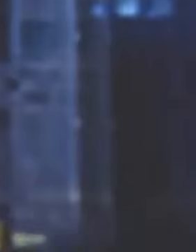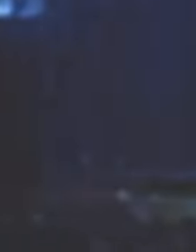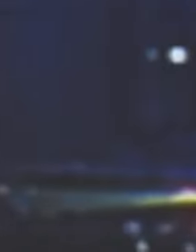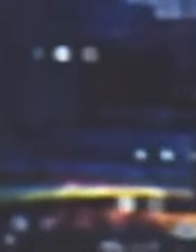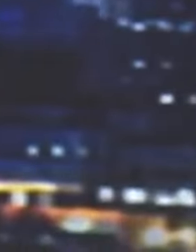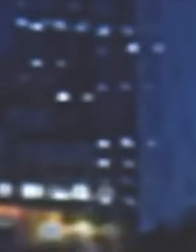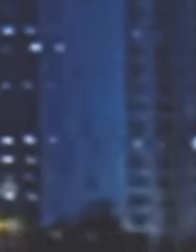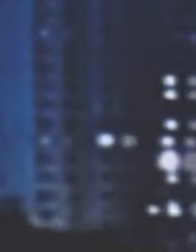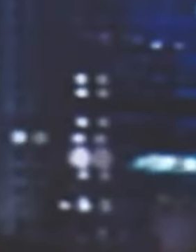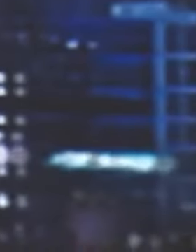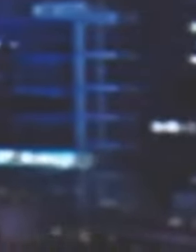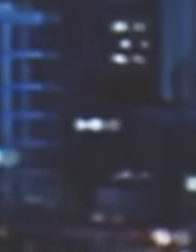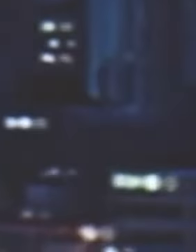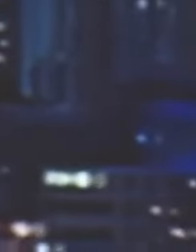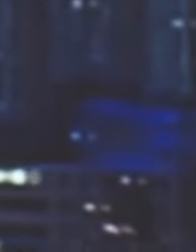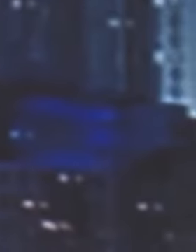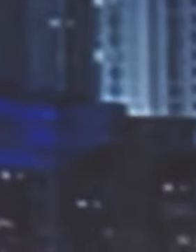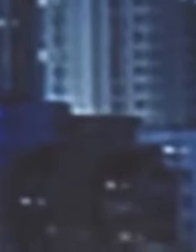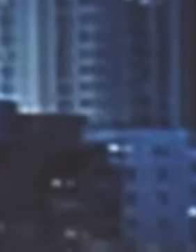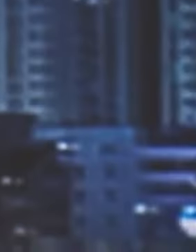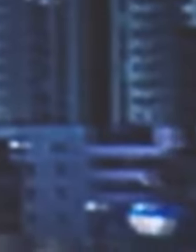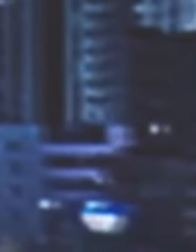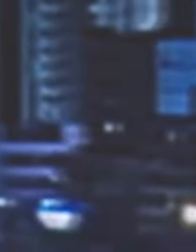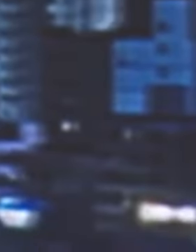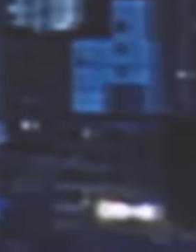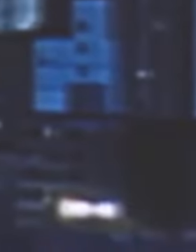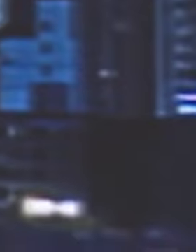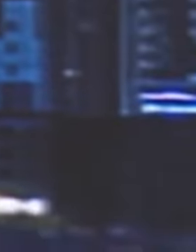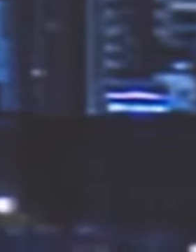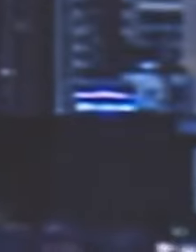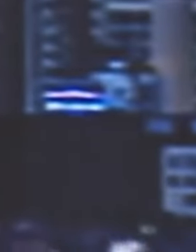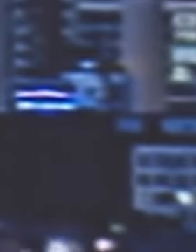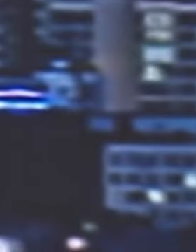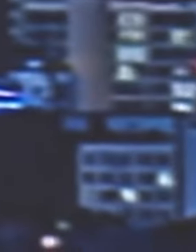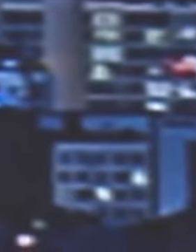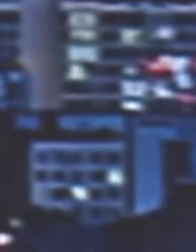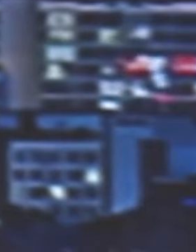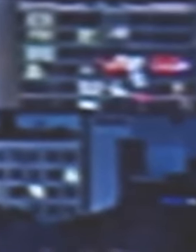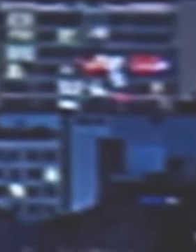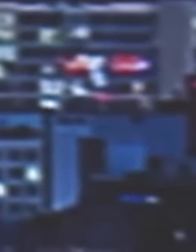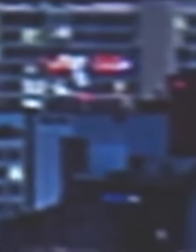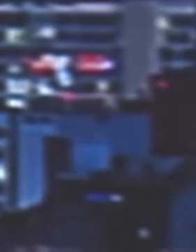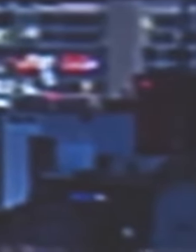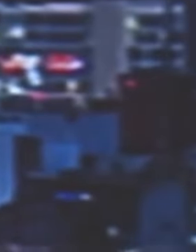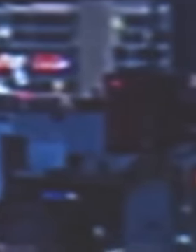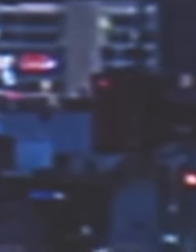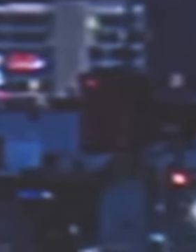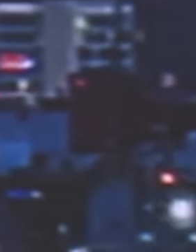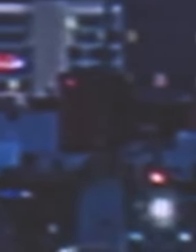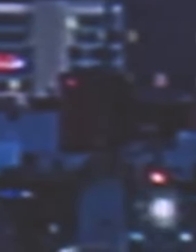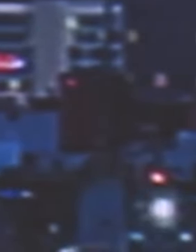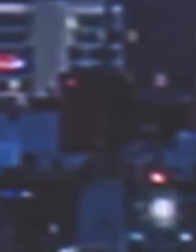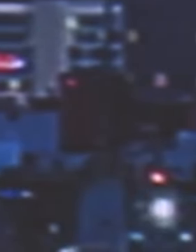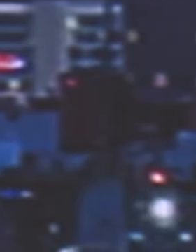JTBC 뉴스를 시청해 주셔서 고맙습니다. 저희는 저녁 6시 50분 뉴스룸에서 뵙겠습니다.